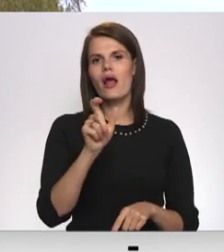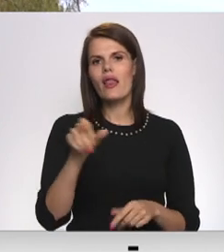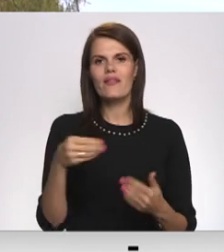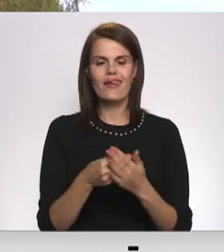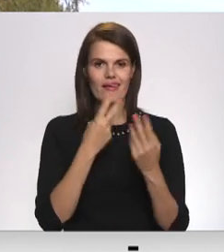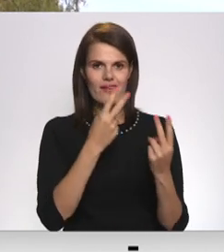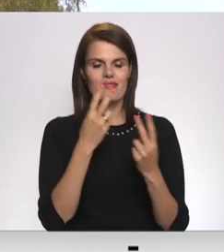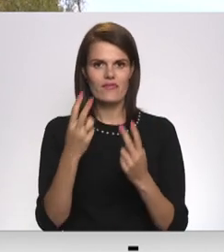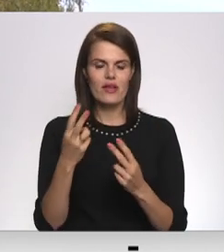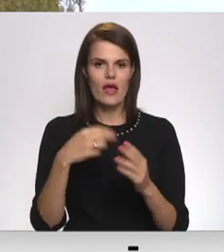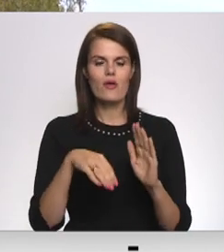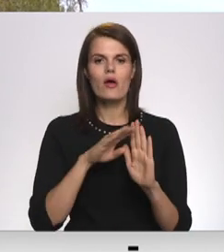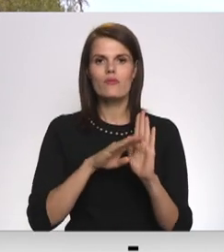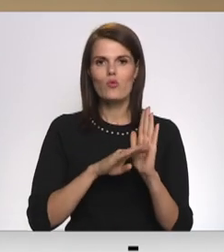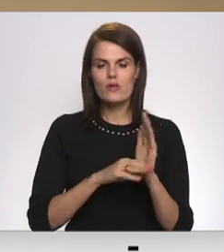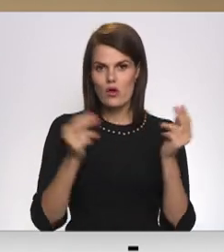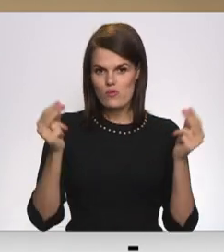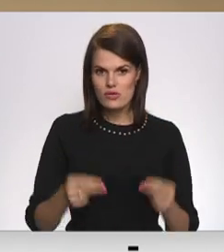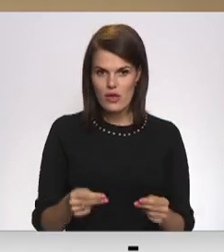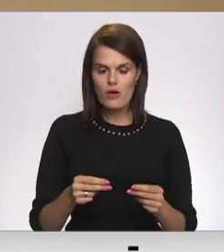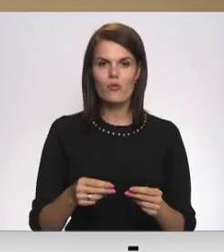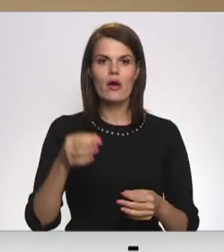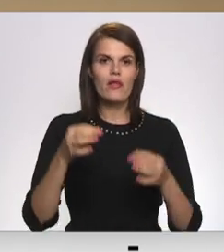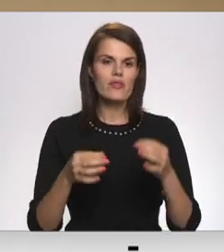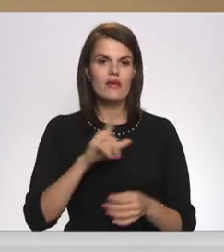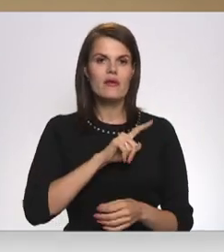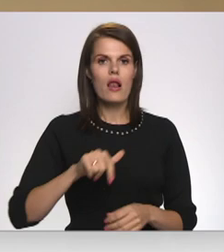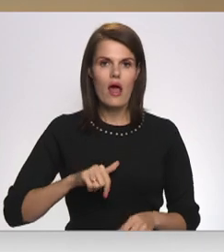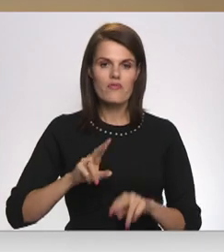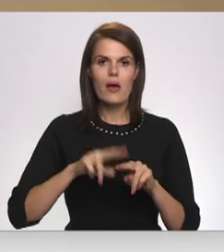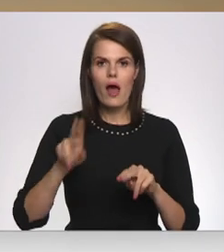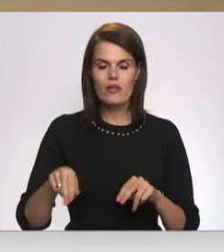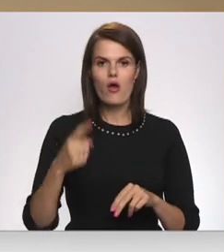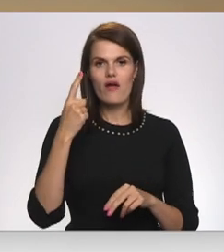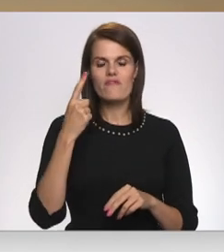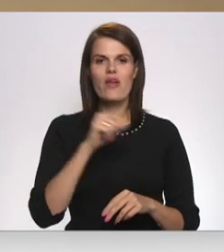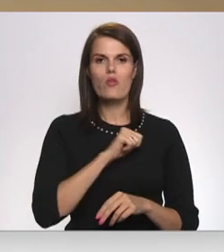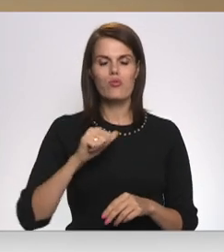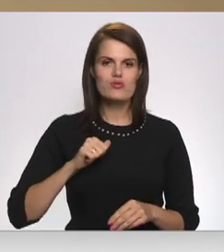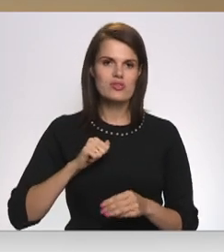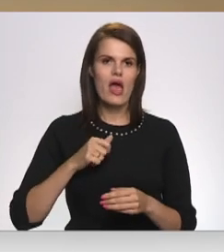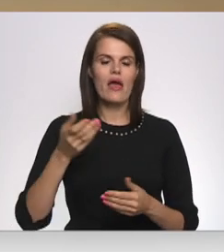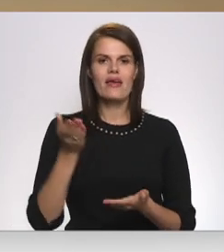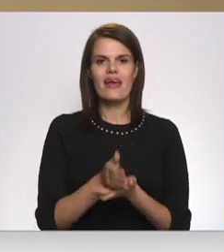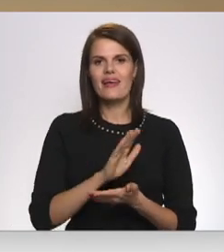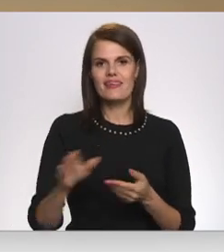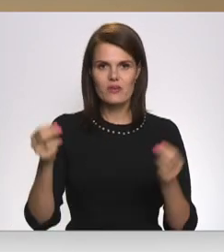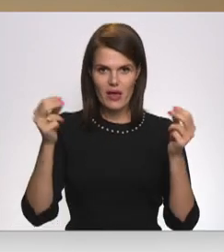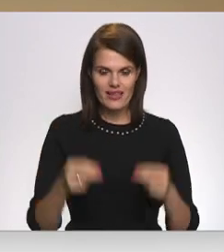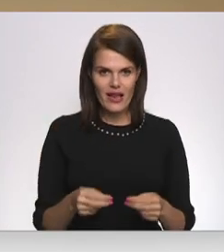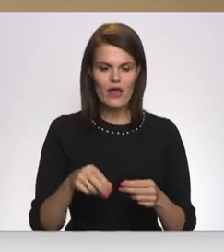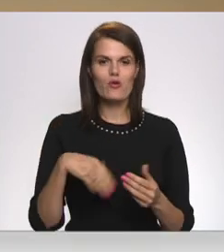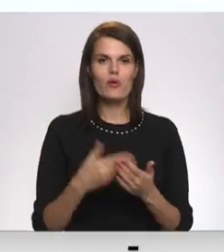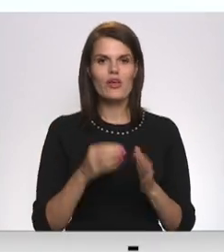izvērtējot pieļaujamos līguma nosacījumus. Tiesiskais ietvaros Latvijā bija pieļauja vienpusēji izbeigt līgumu, ja šāda tiesība vienpusēji izbeigt līgumu